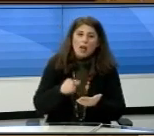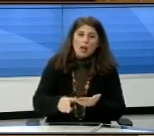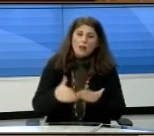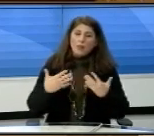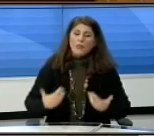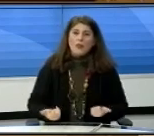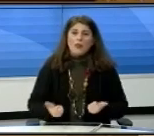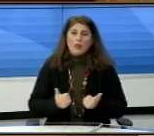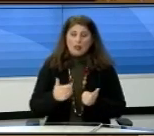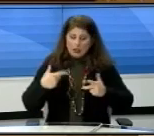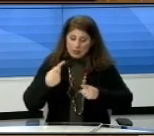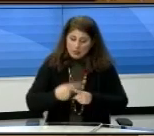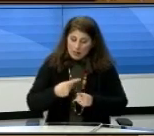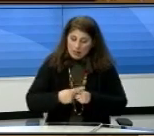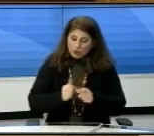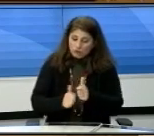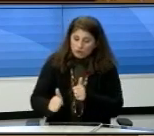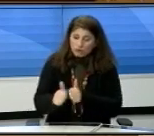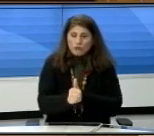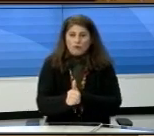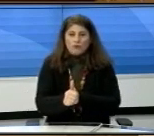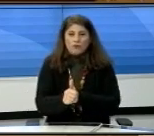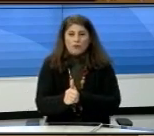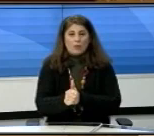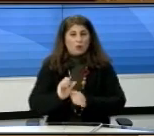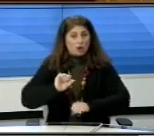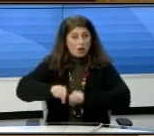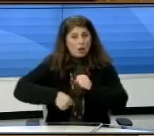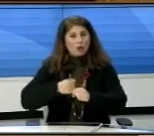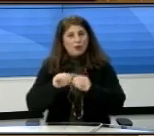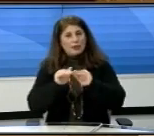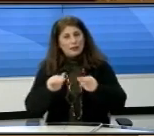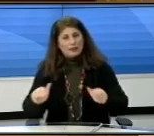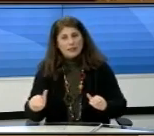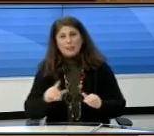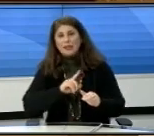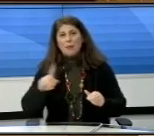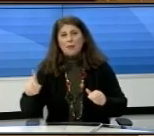πρωτοπόρα στον αγώνα για την ειρήνη και εναντίον της κλιματικής καταστροφής.